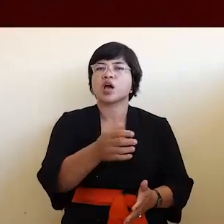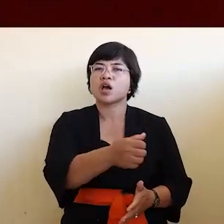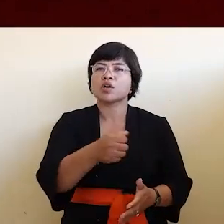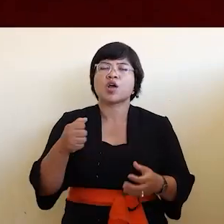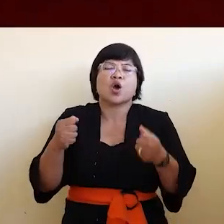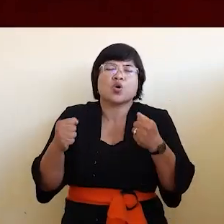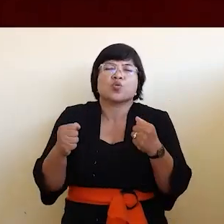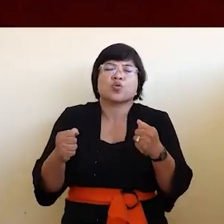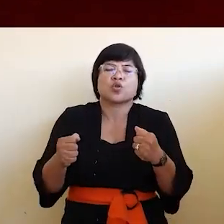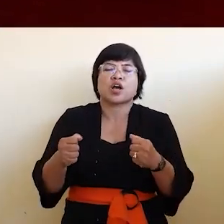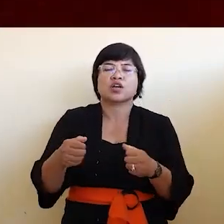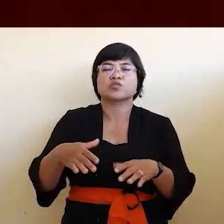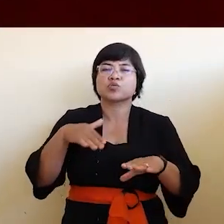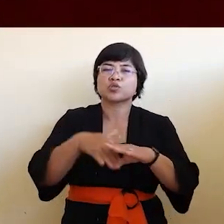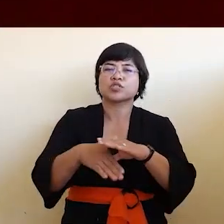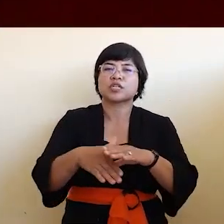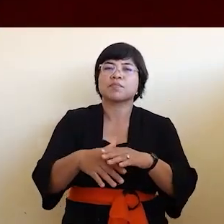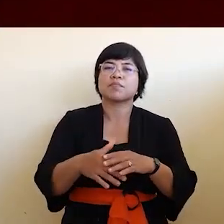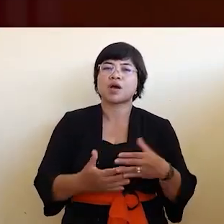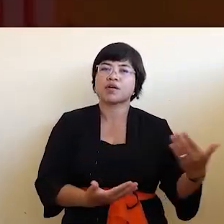kelengkapan perawatan bayi.